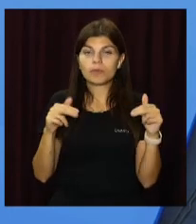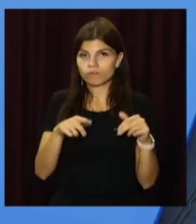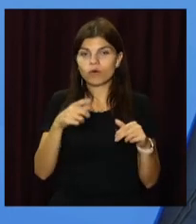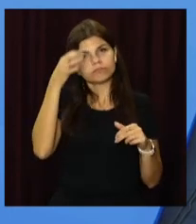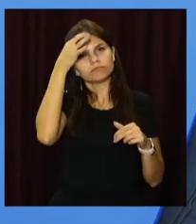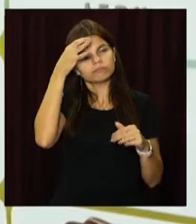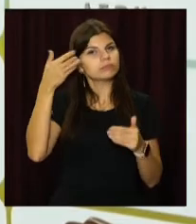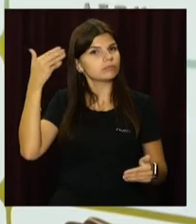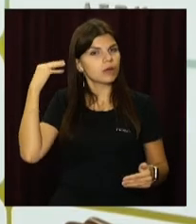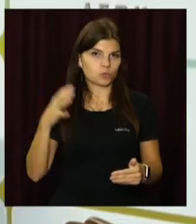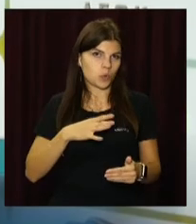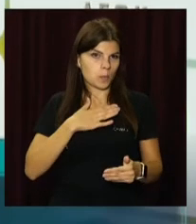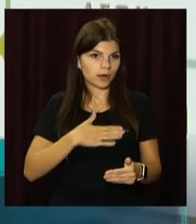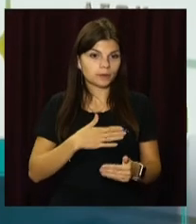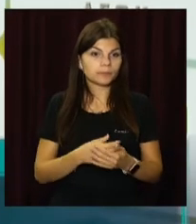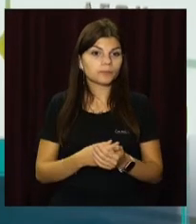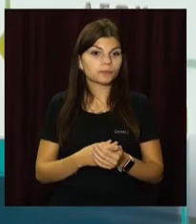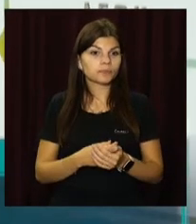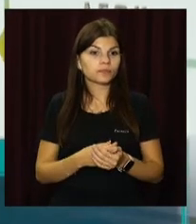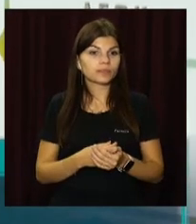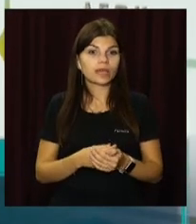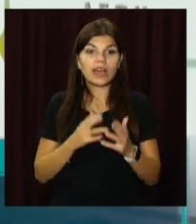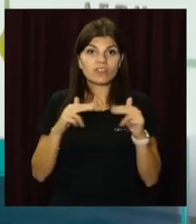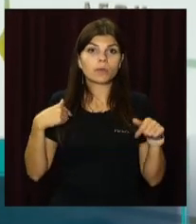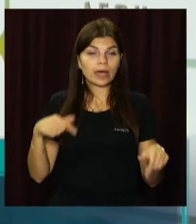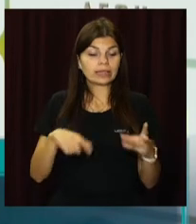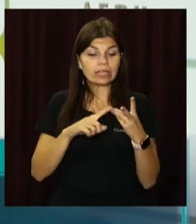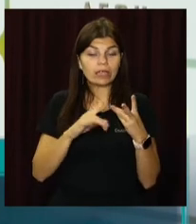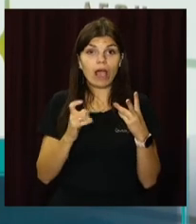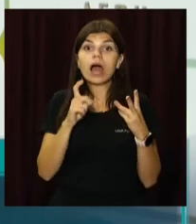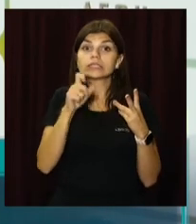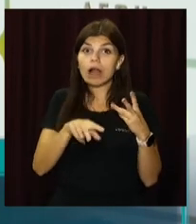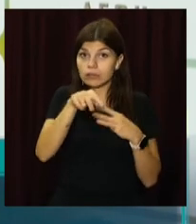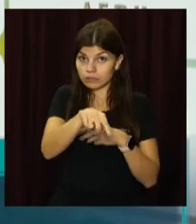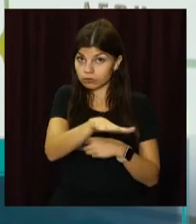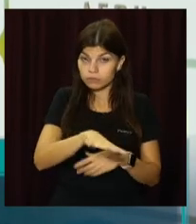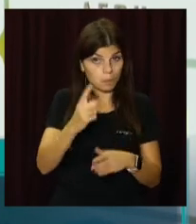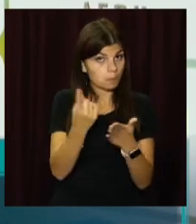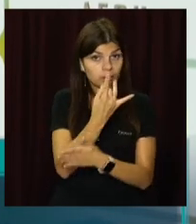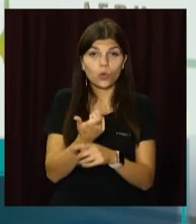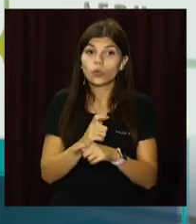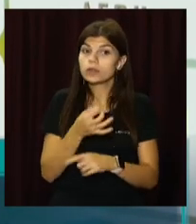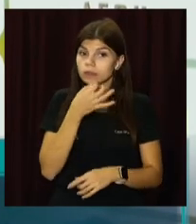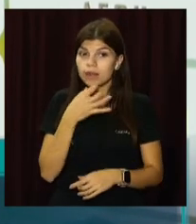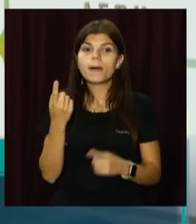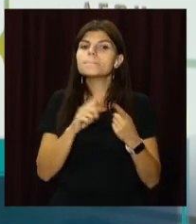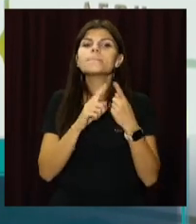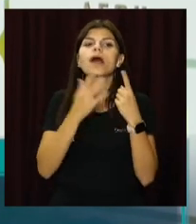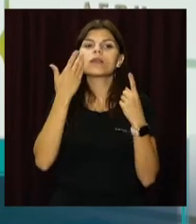приємні спогади. В Дніпрі я третій раз, в цьому залі я вперше. Дуже подобається. Перший раз, коли я